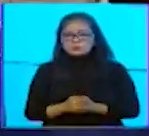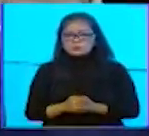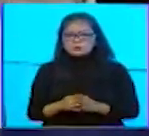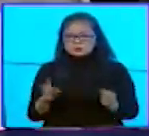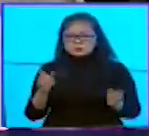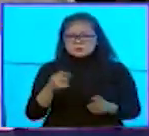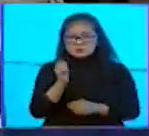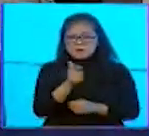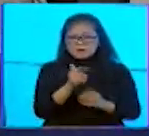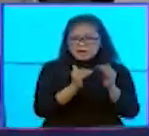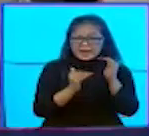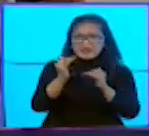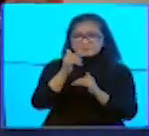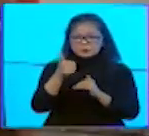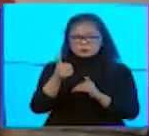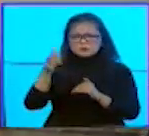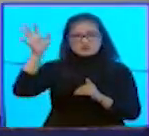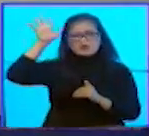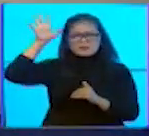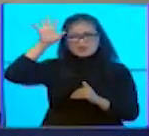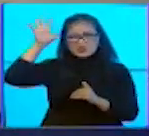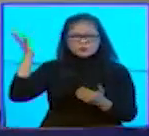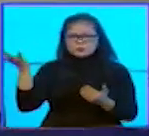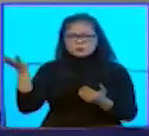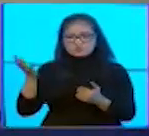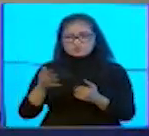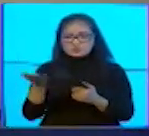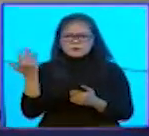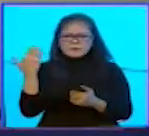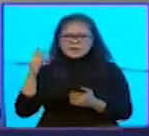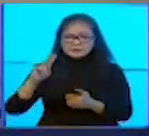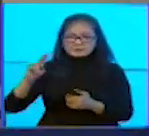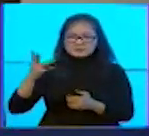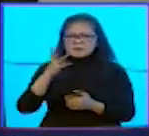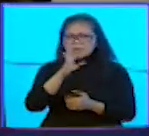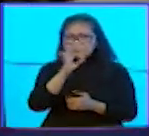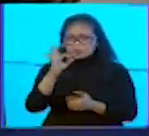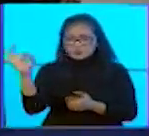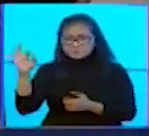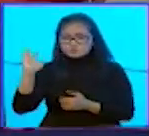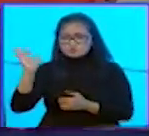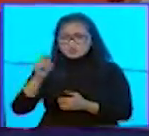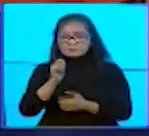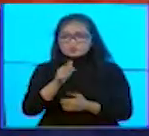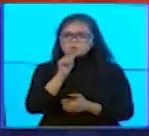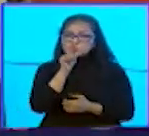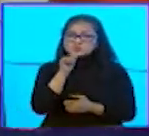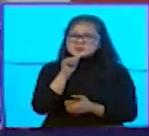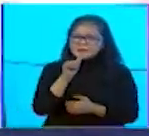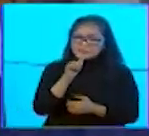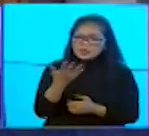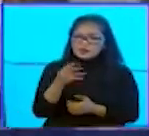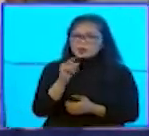Enggak tahu saya naik atau dari Bapak buat beli udah 30.000 sih. Buat keluarga ya? Iya, buat ibu isoman. Isoman